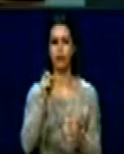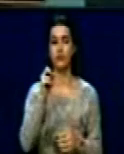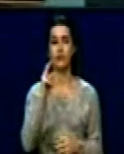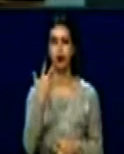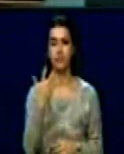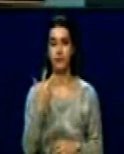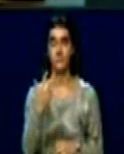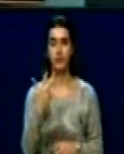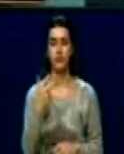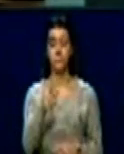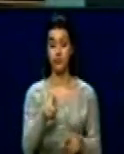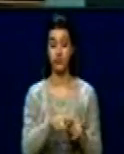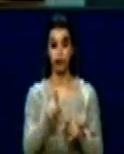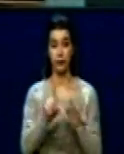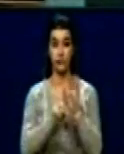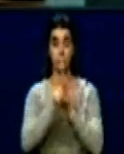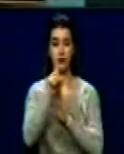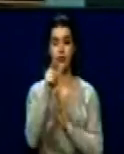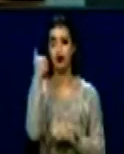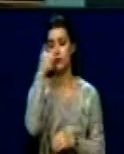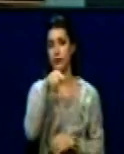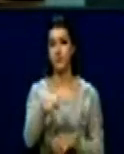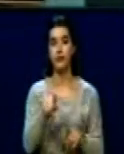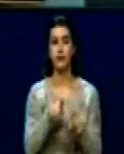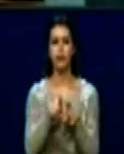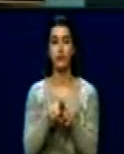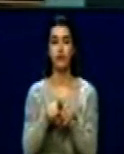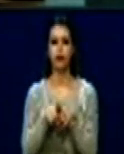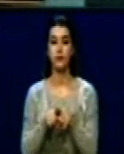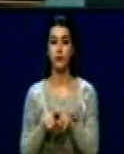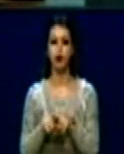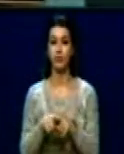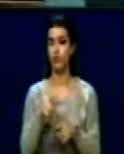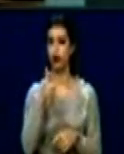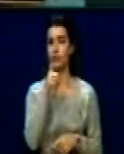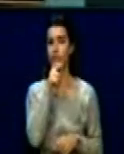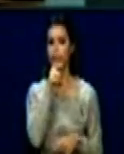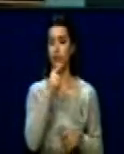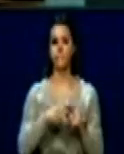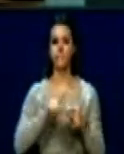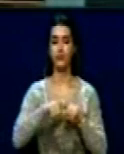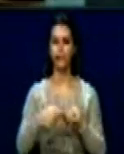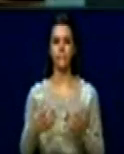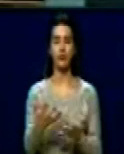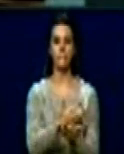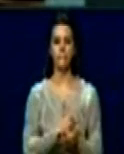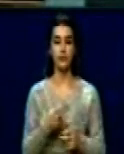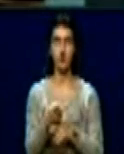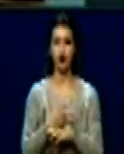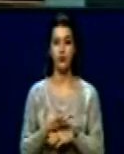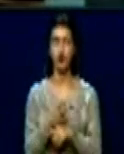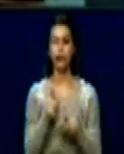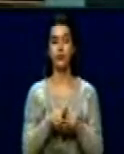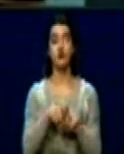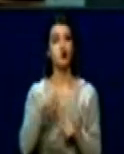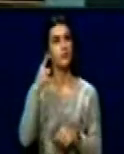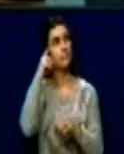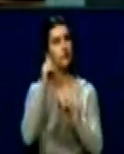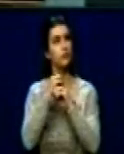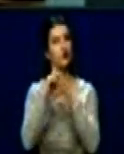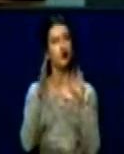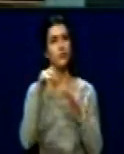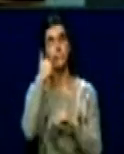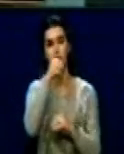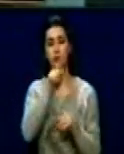2013. Dhe kjo rritje është një rritje kogja e madhe e të hyrave vendore, gjë që logikisht do të